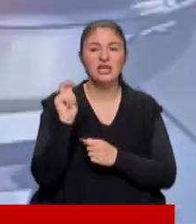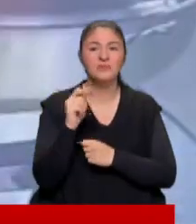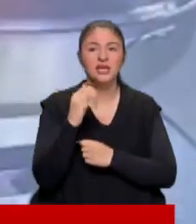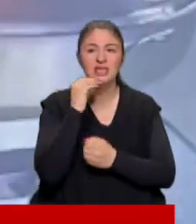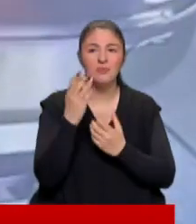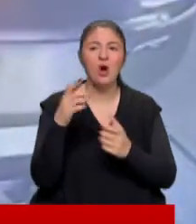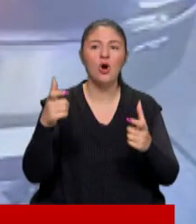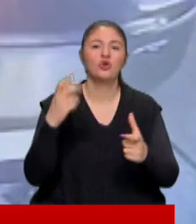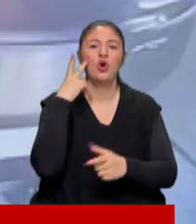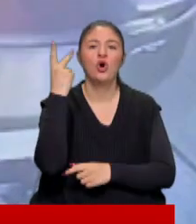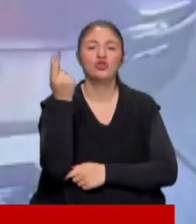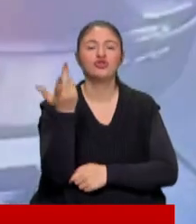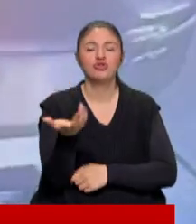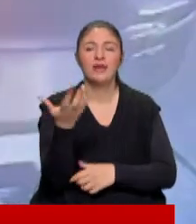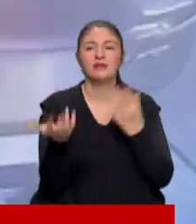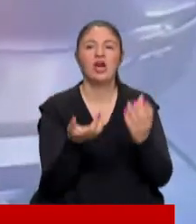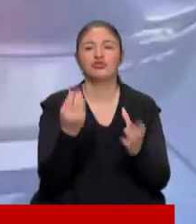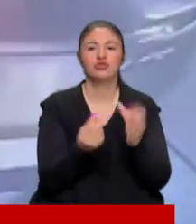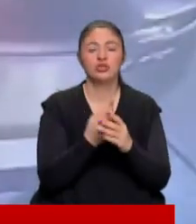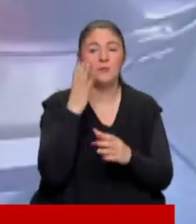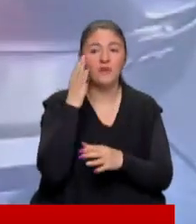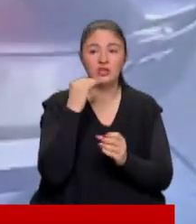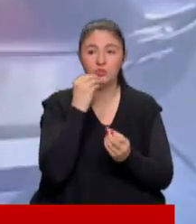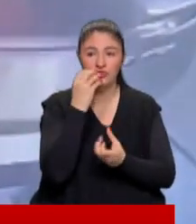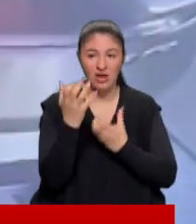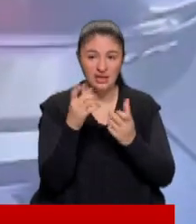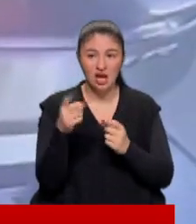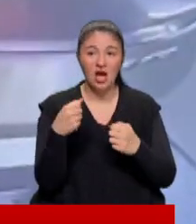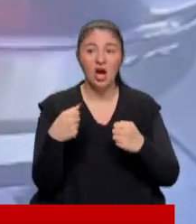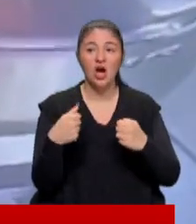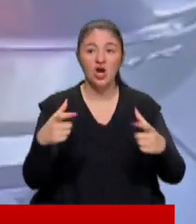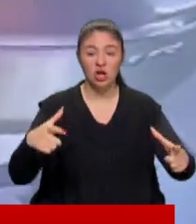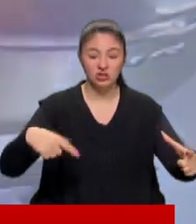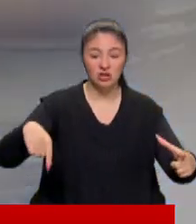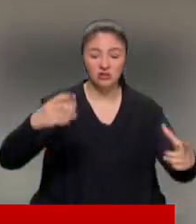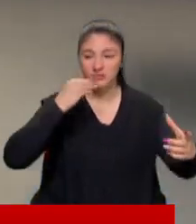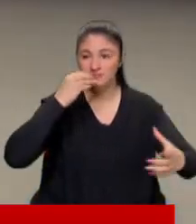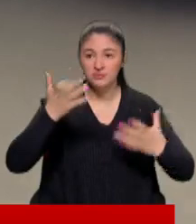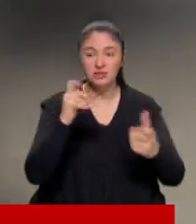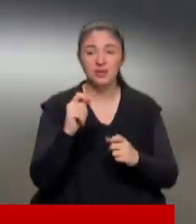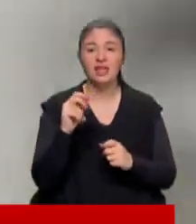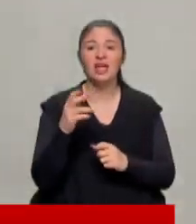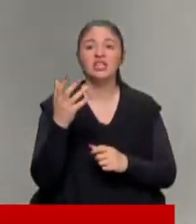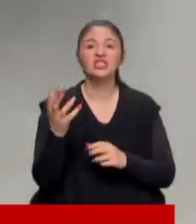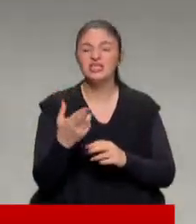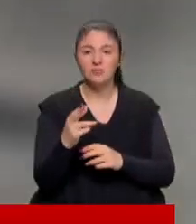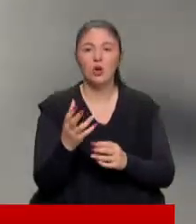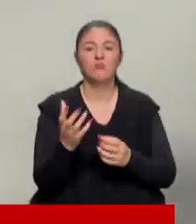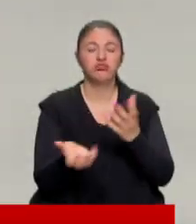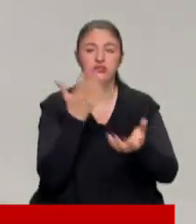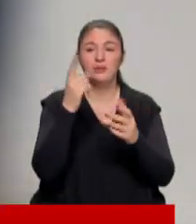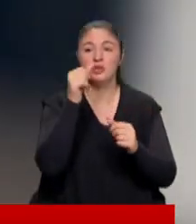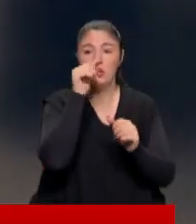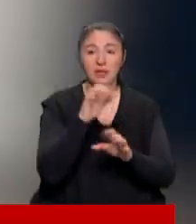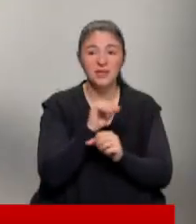yaptığı yemeği ocakta unutunca yangın çıktı. Profesyonel mutfakta kazan büyüklüğünde tencerede yapılan kızartma tutuştu. Bir